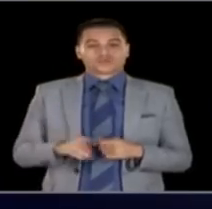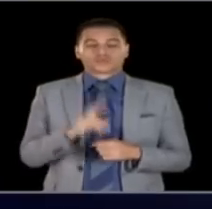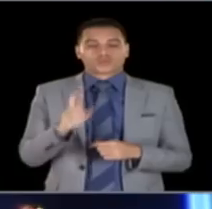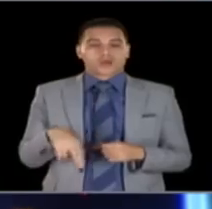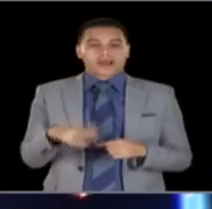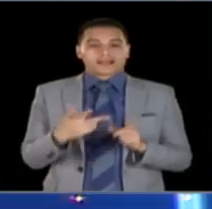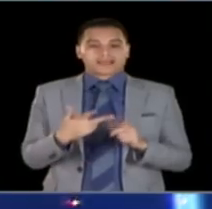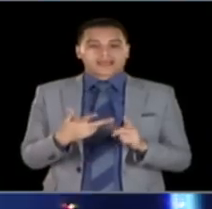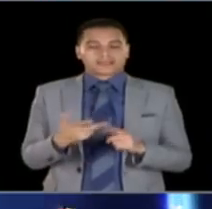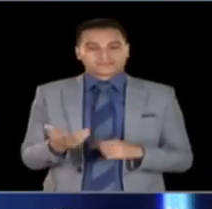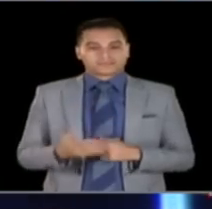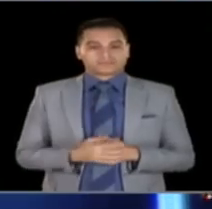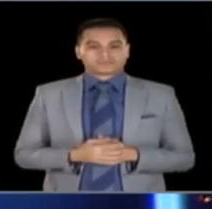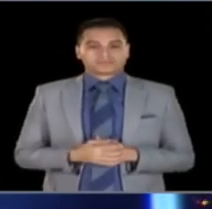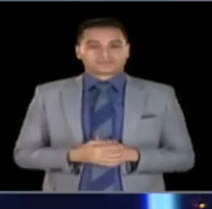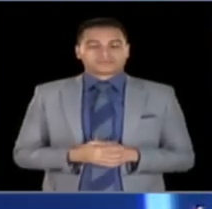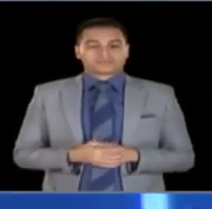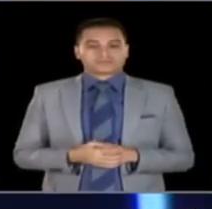الثاني،